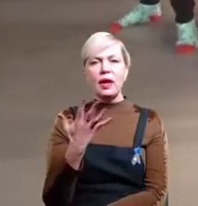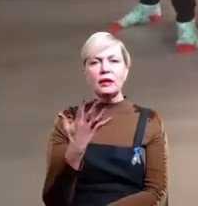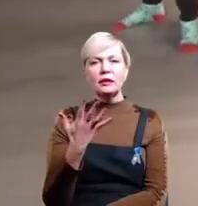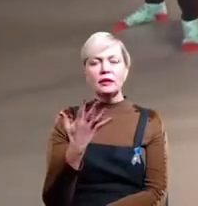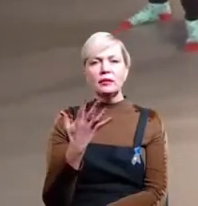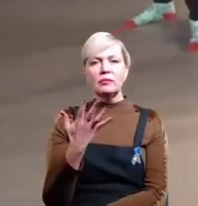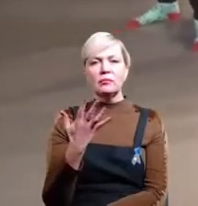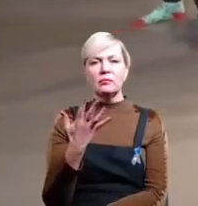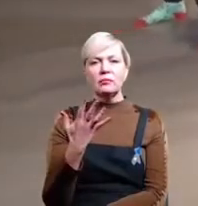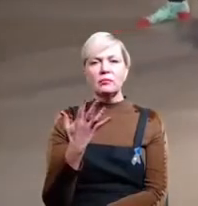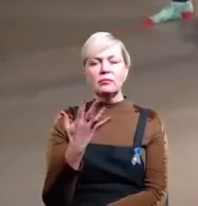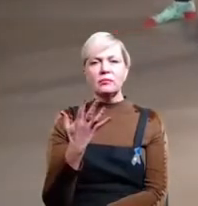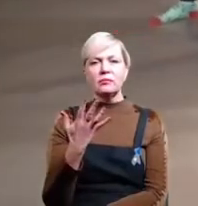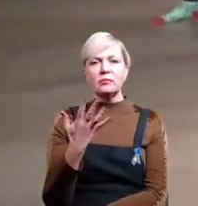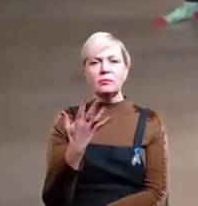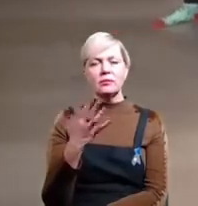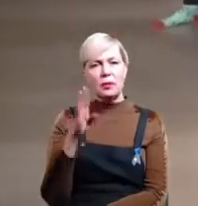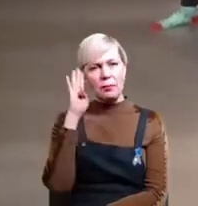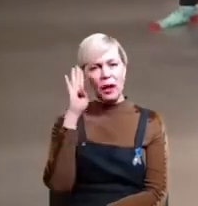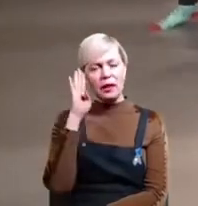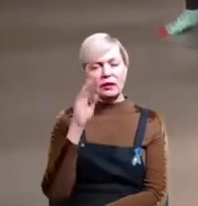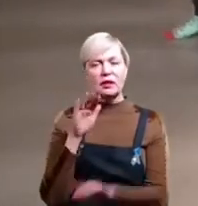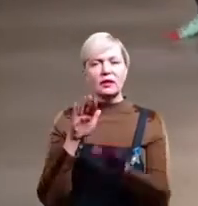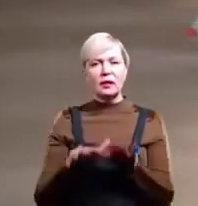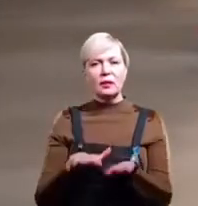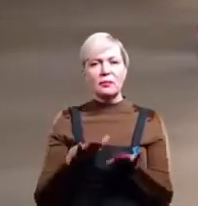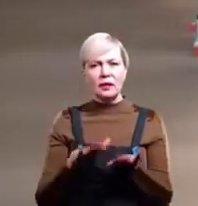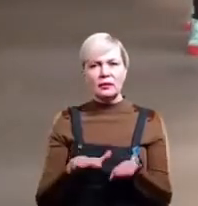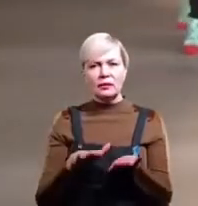пять. Парни на месте, парни,